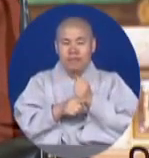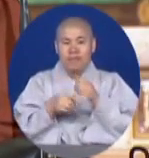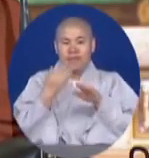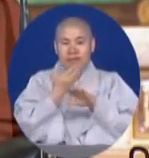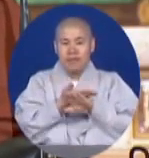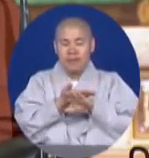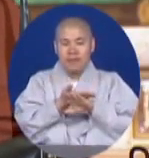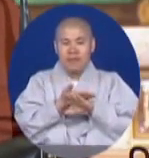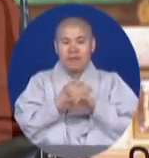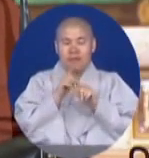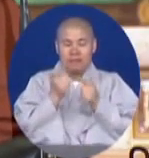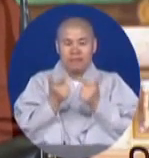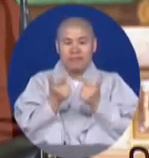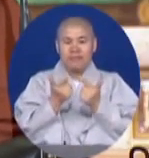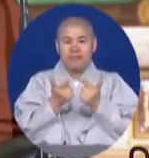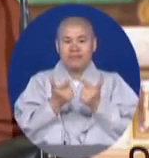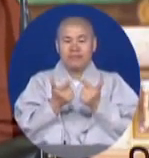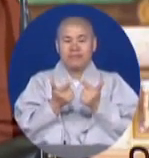다른 게 아닙니다.